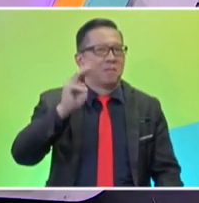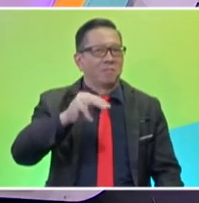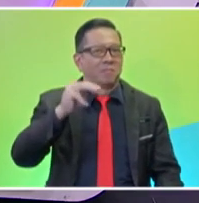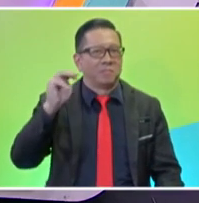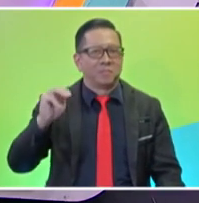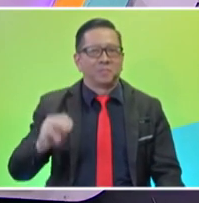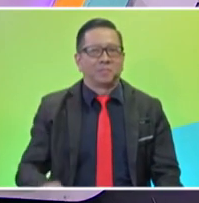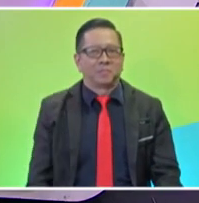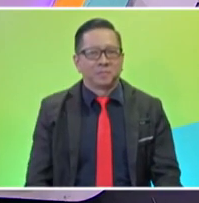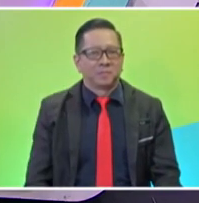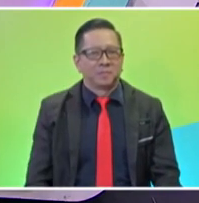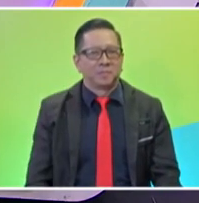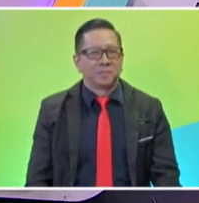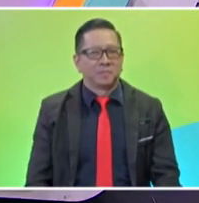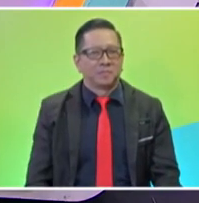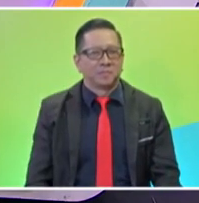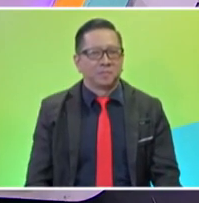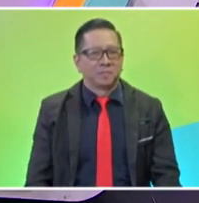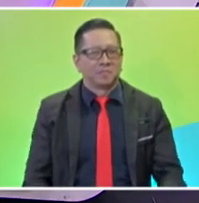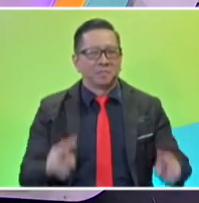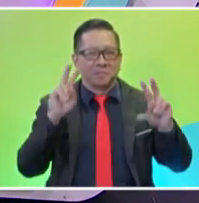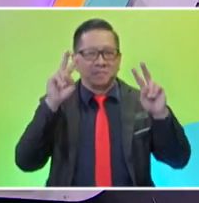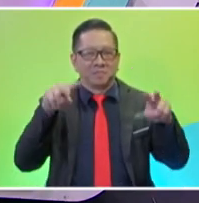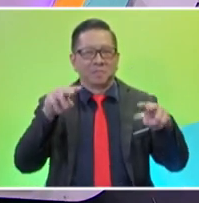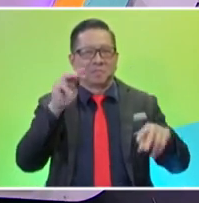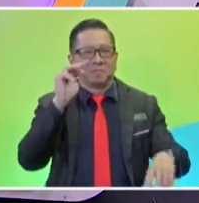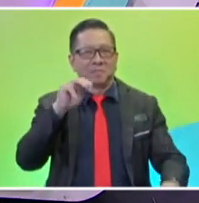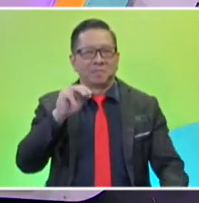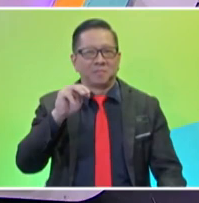baik kita tengok ini pahlawan yang sangat hebat